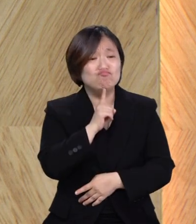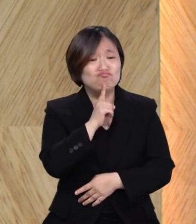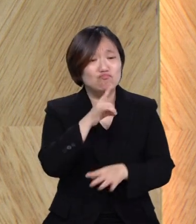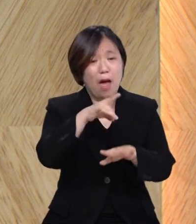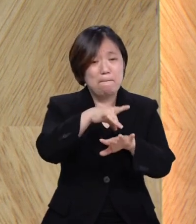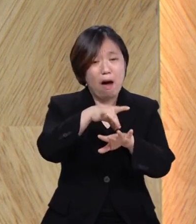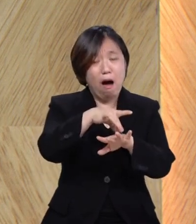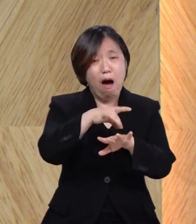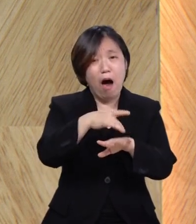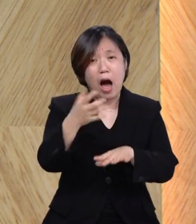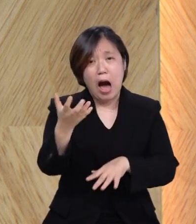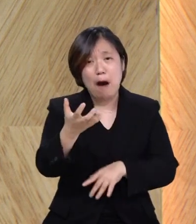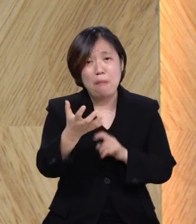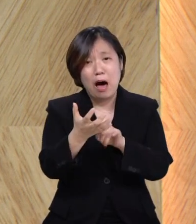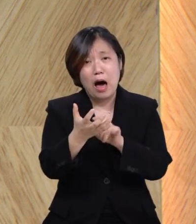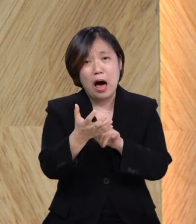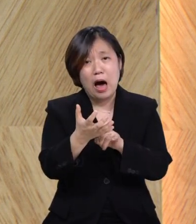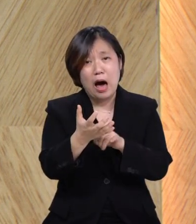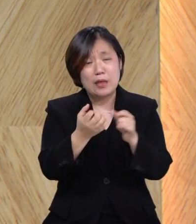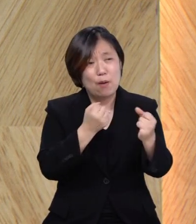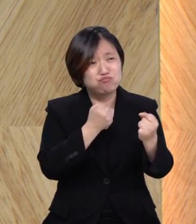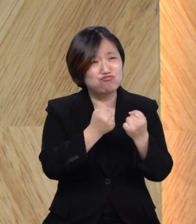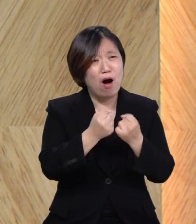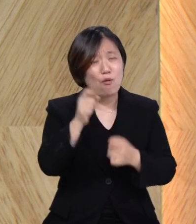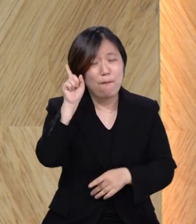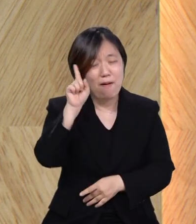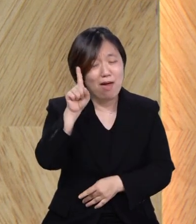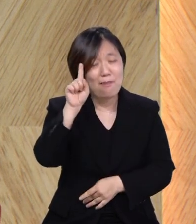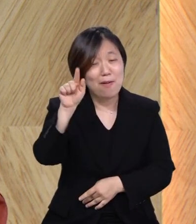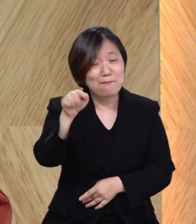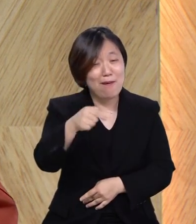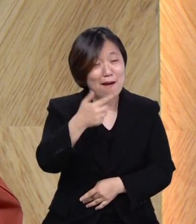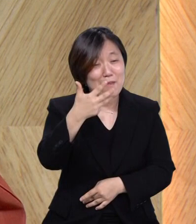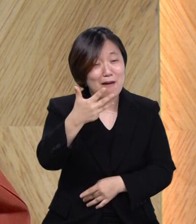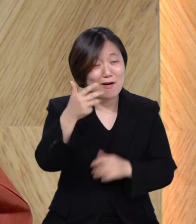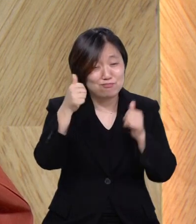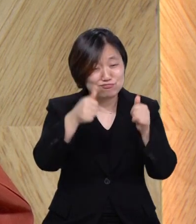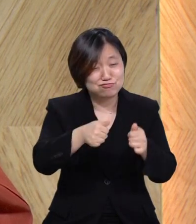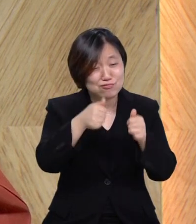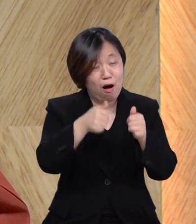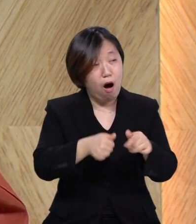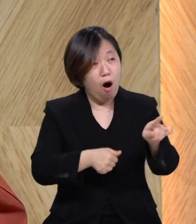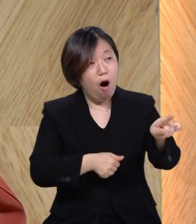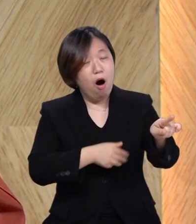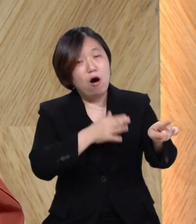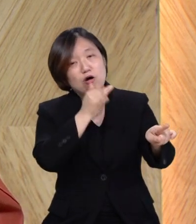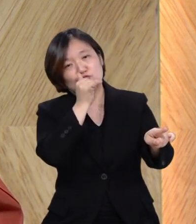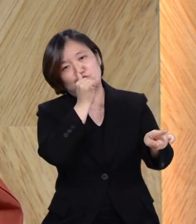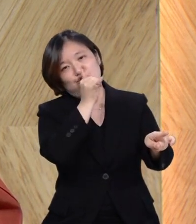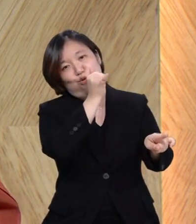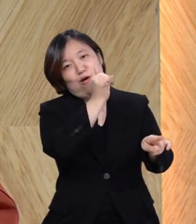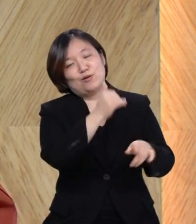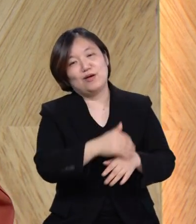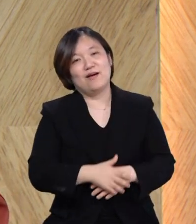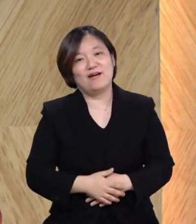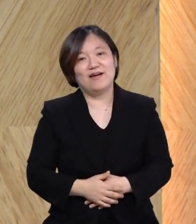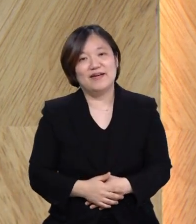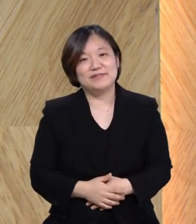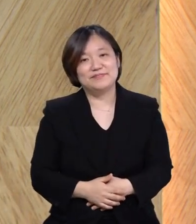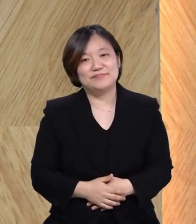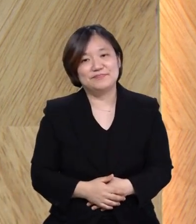아프신데도 매일매일 108배를 하실 정도면 그분 참 의지력에 대단한 분이죠